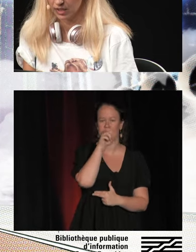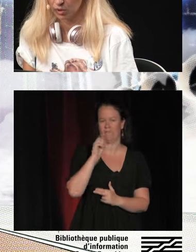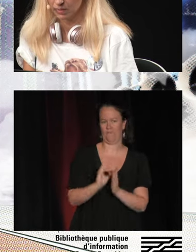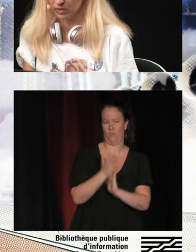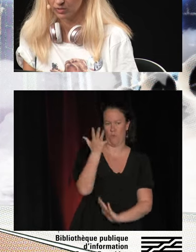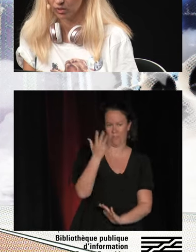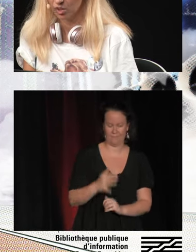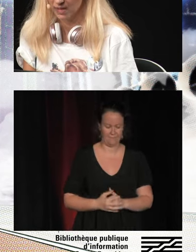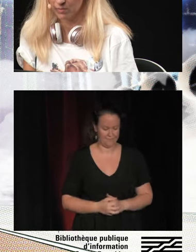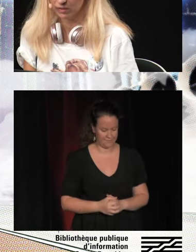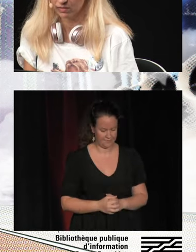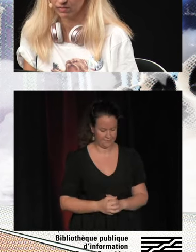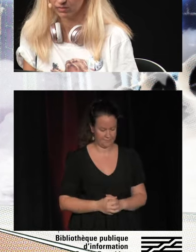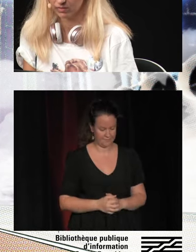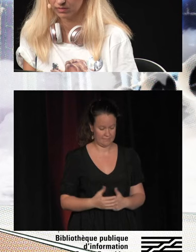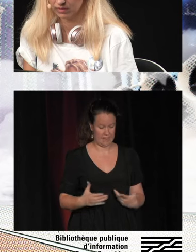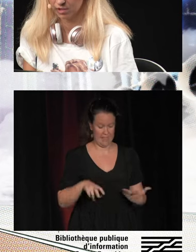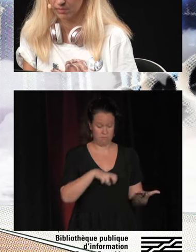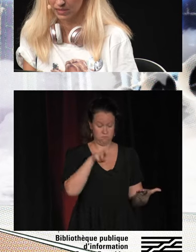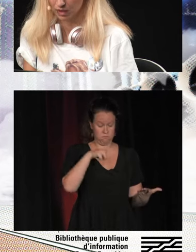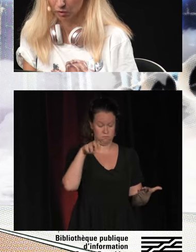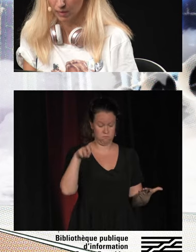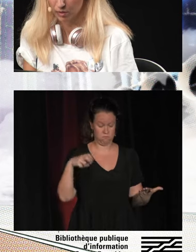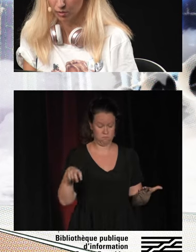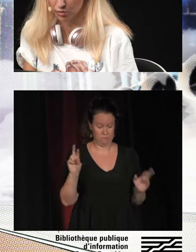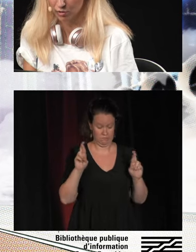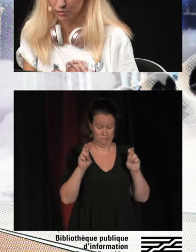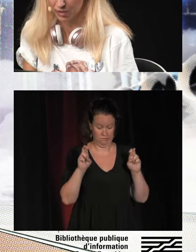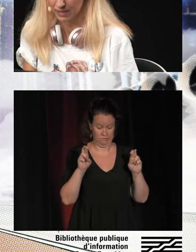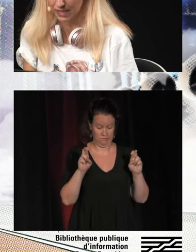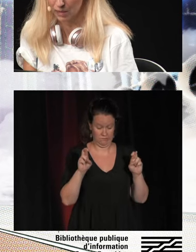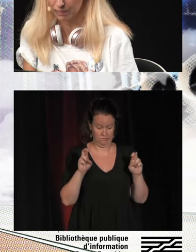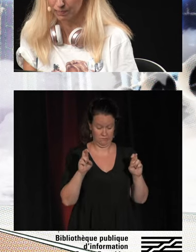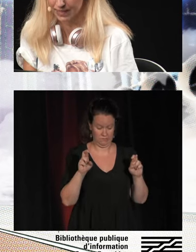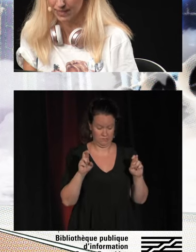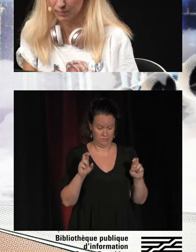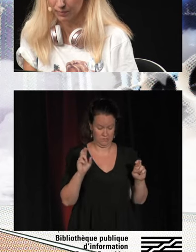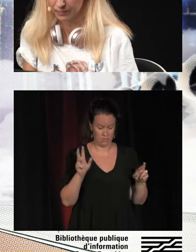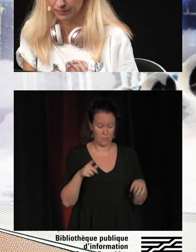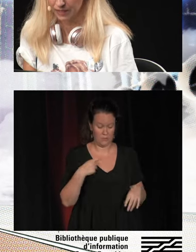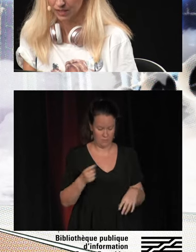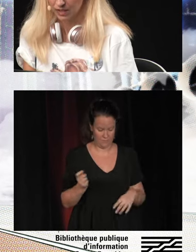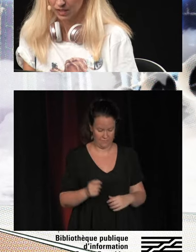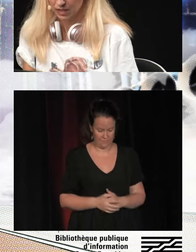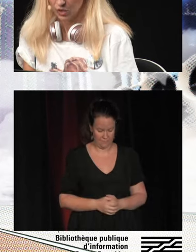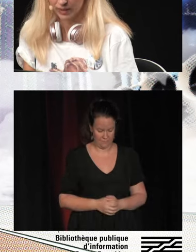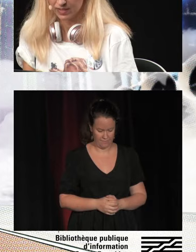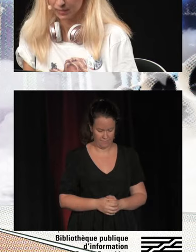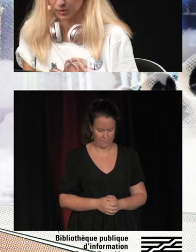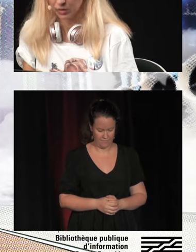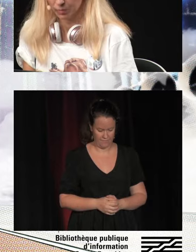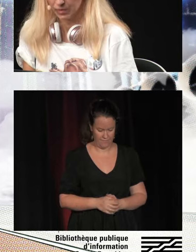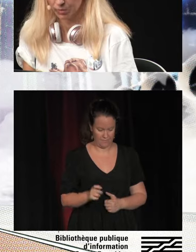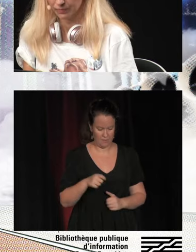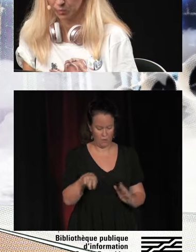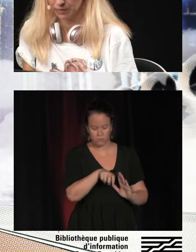Ok, là, normalement... J'aime pas dire normalement quand je suis un chou-fleur, mais en principe... En principe,